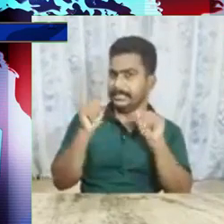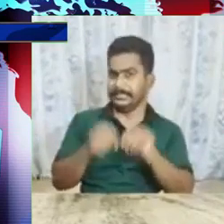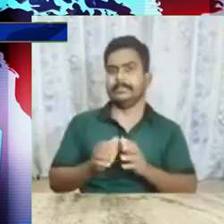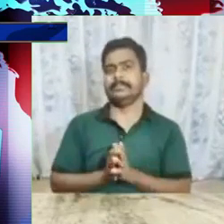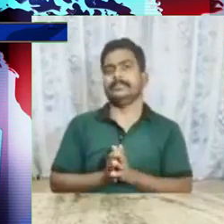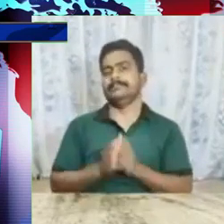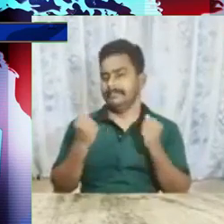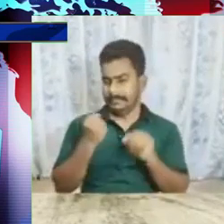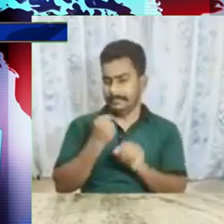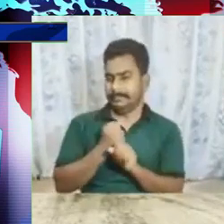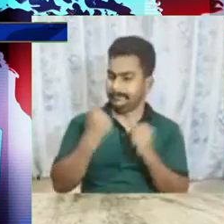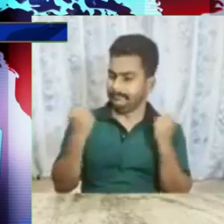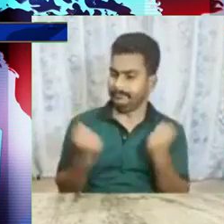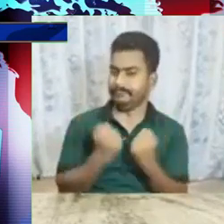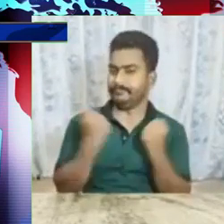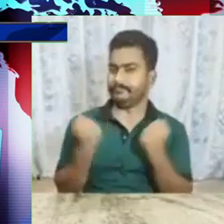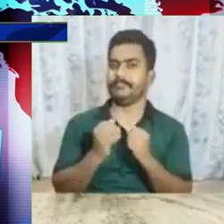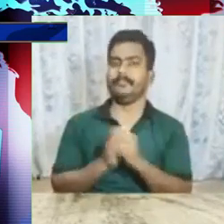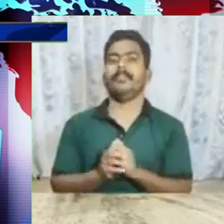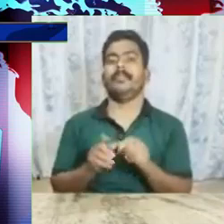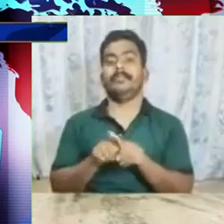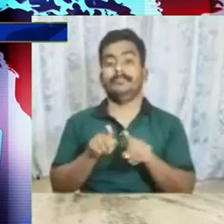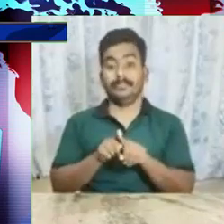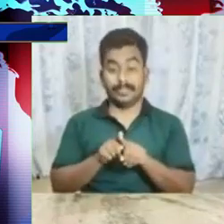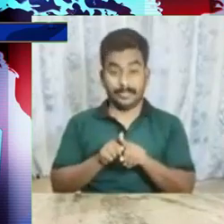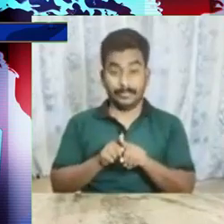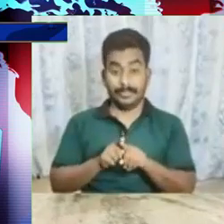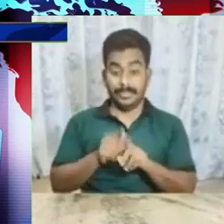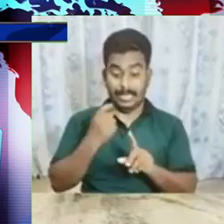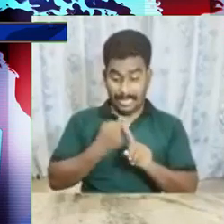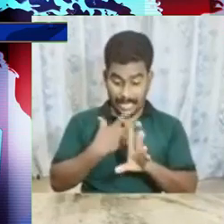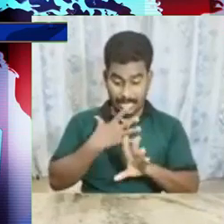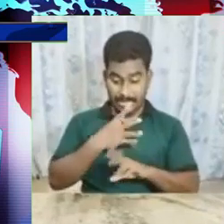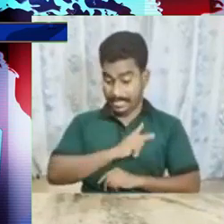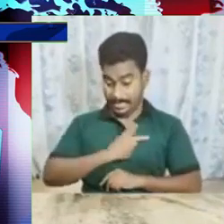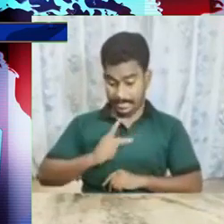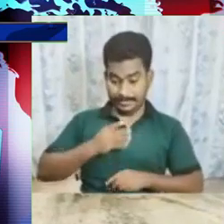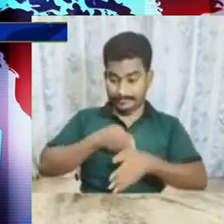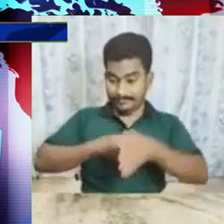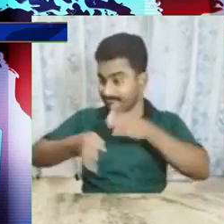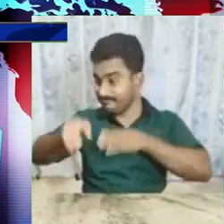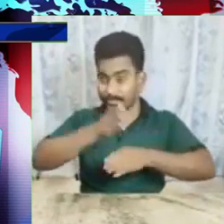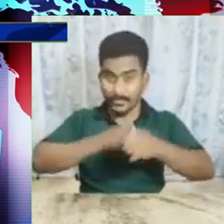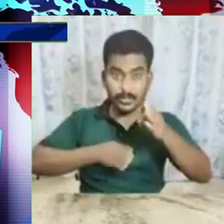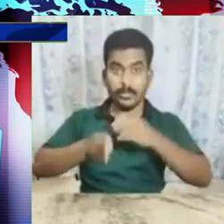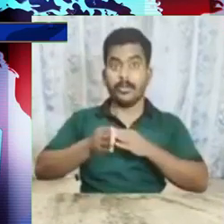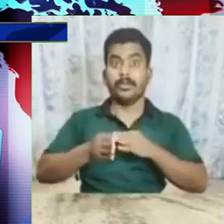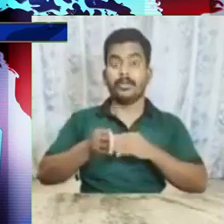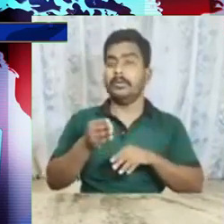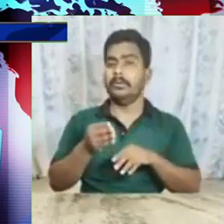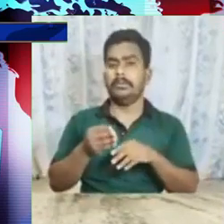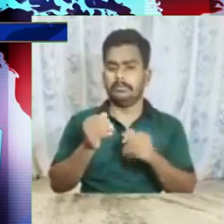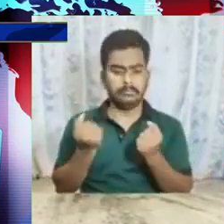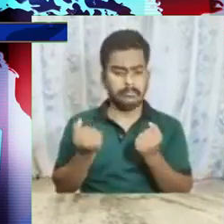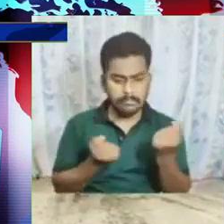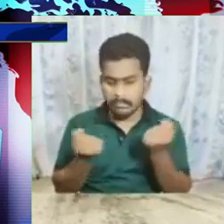അതിൻ്റെ ഭാഗമായുള്ള ചില അനുഭവങ്ങളുണ്ട്. അപ്പോൾ ഒരു സ്ഥലത്തും സ്വീകരണ പരിപാടിയൊന്നും വേണ്ട,